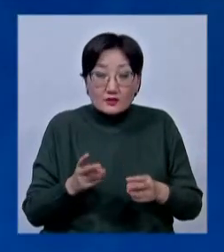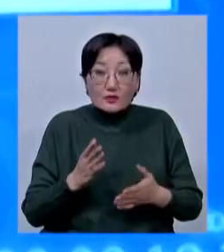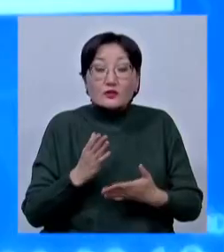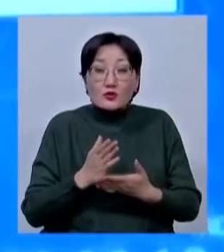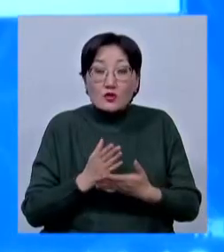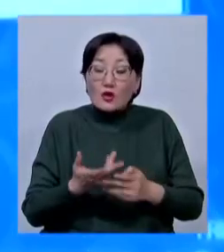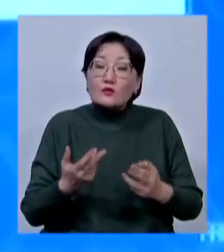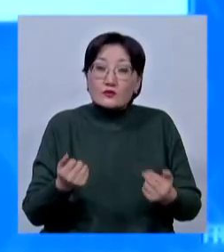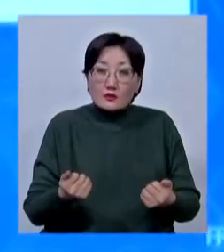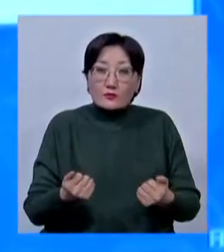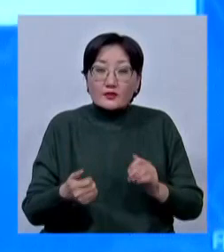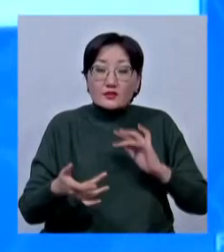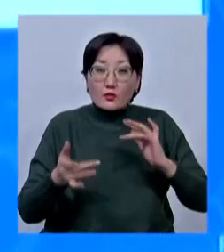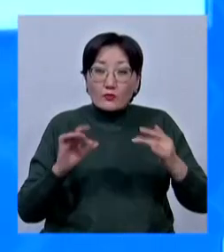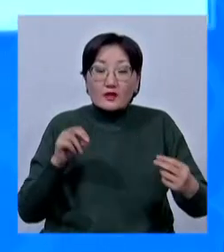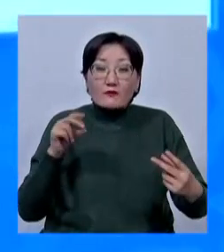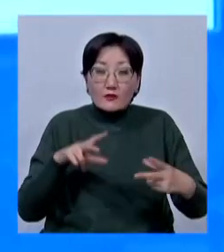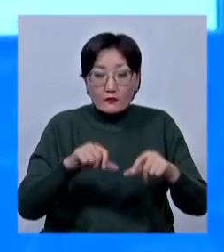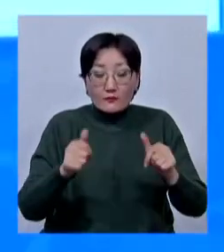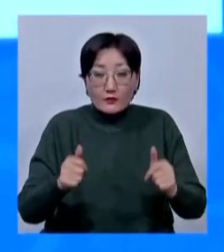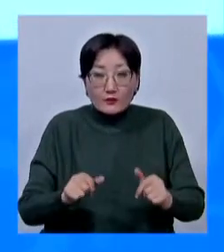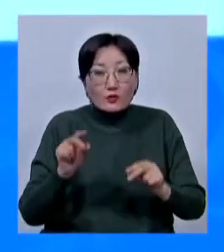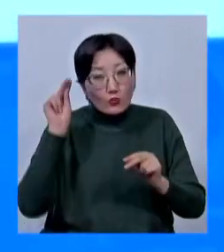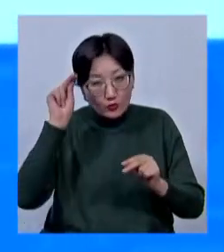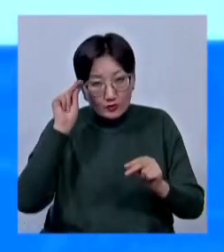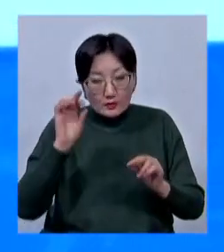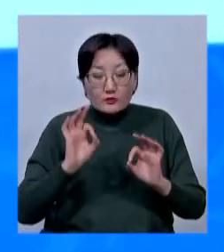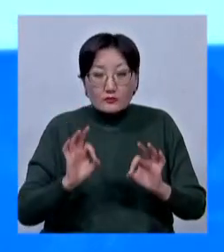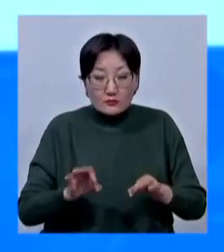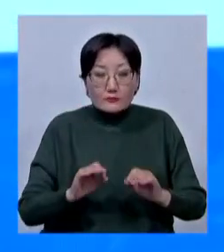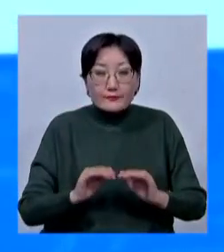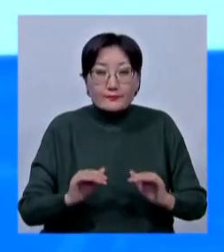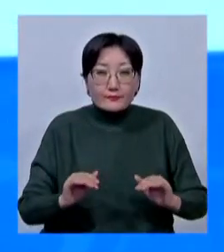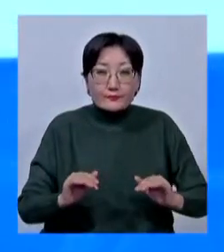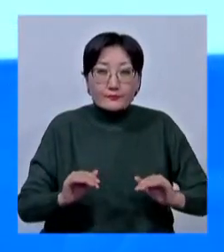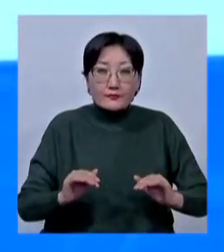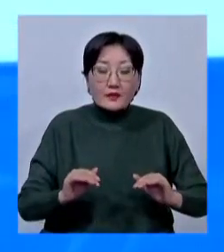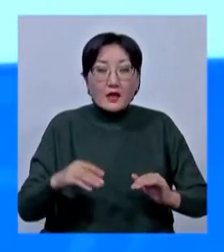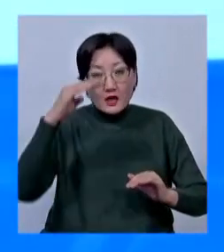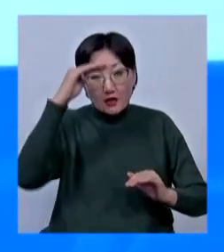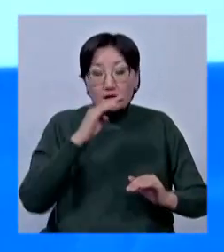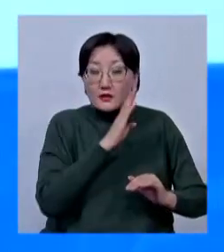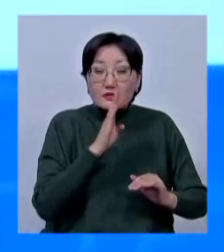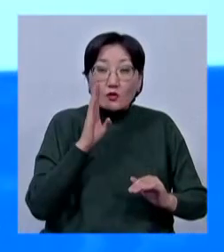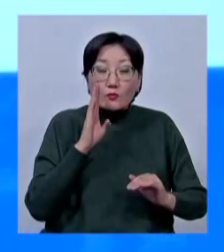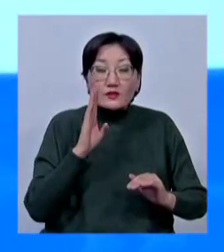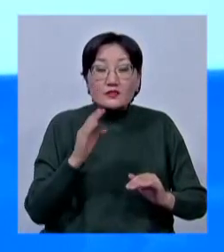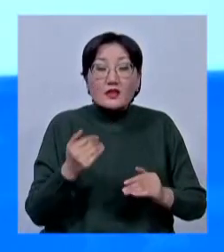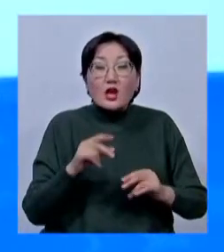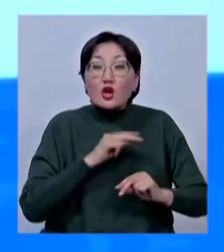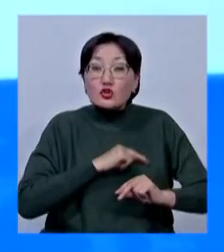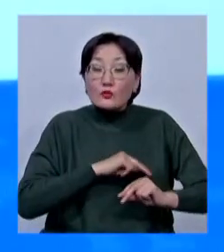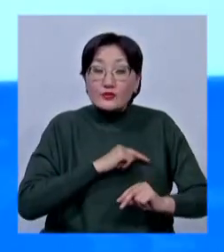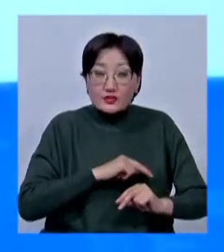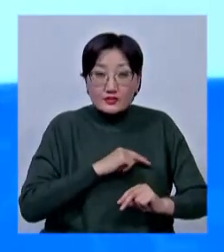дистанционды форматта оқытылып жатыр балалар. Атанасы, атанасы жанағы жұмыс